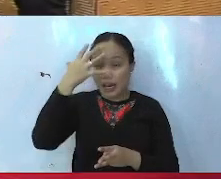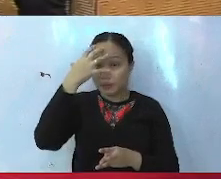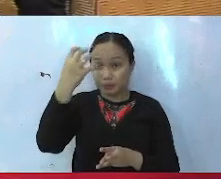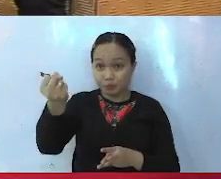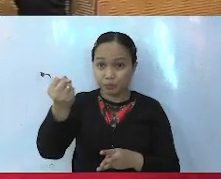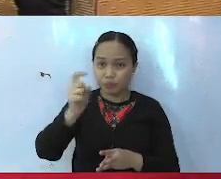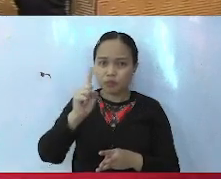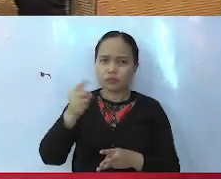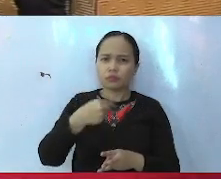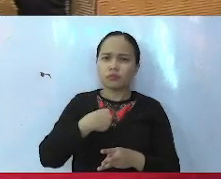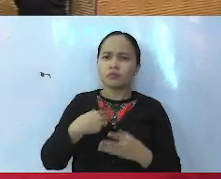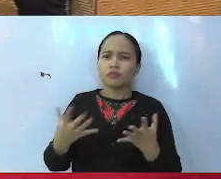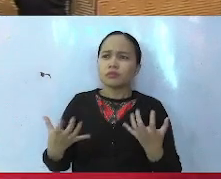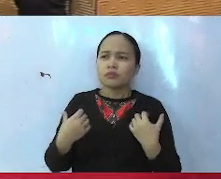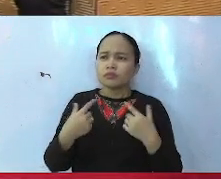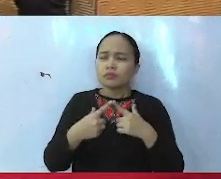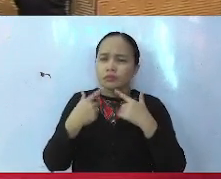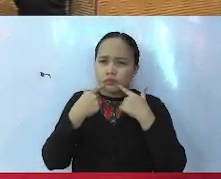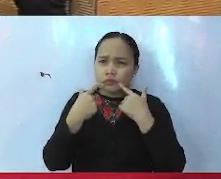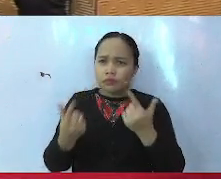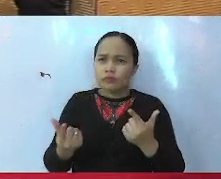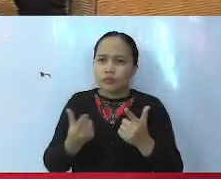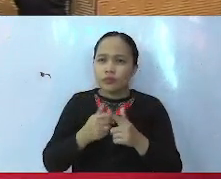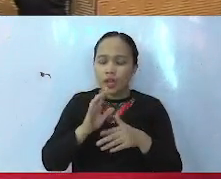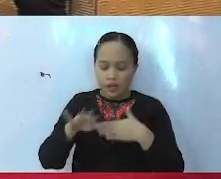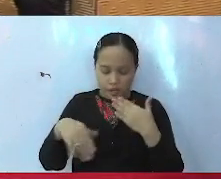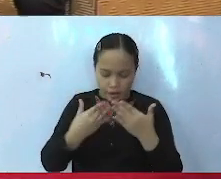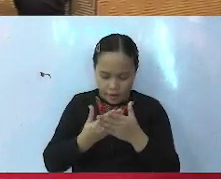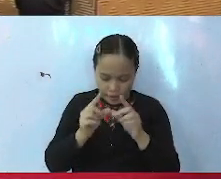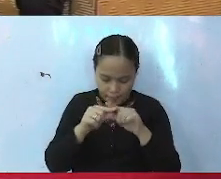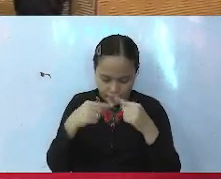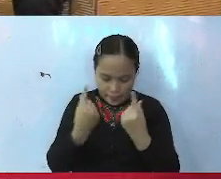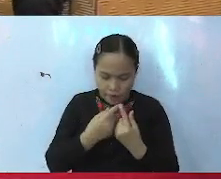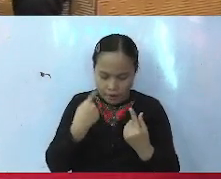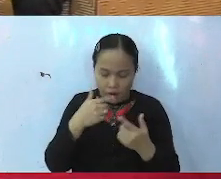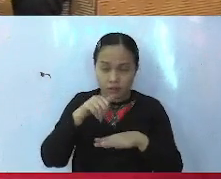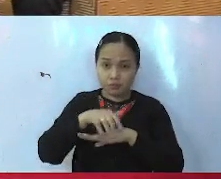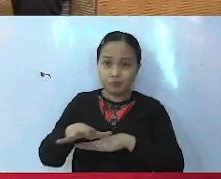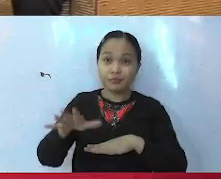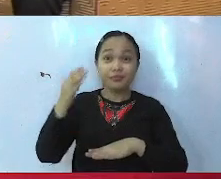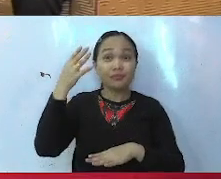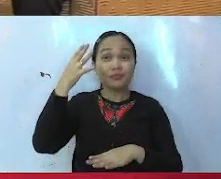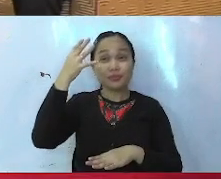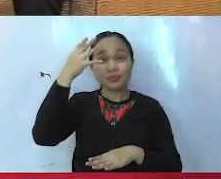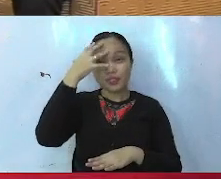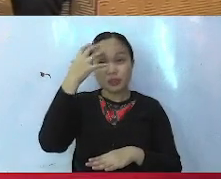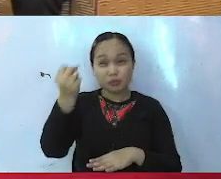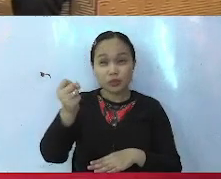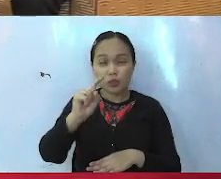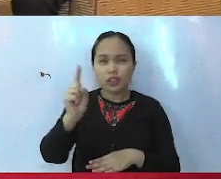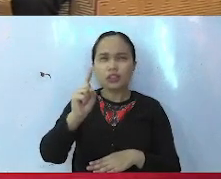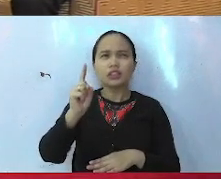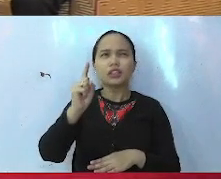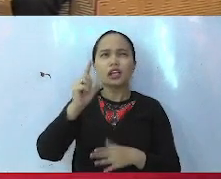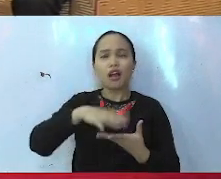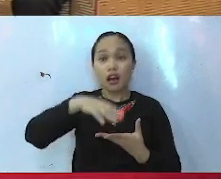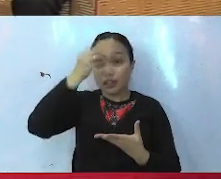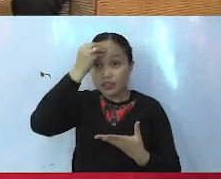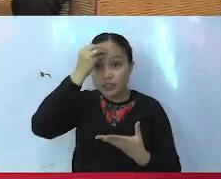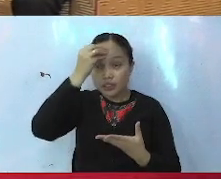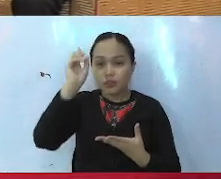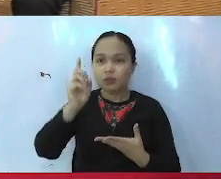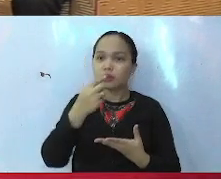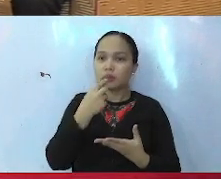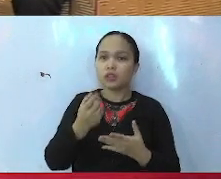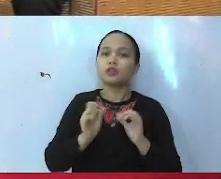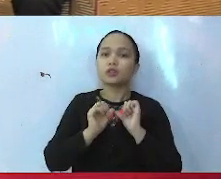to give a shout out doon sa mga nag-i-insight. Nakikita ko yan eh. Sa mga GC, lalo sa mga kababaihan na grupo, meron kayong insight. Keep